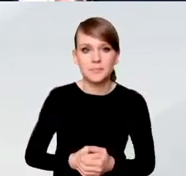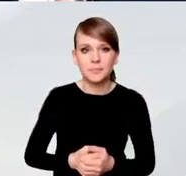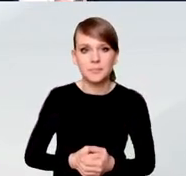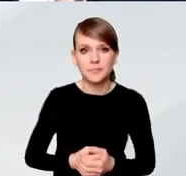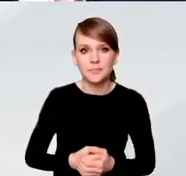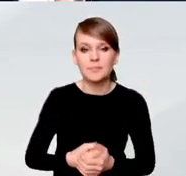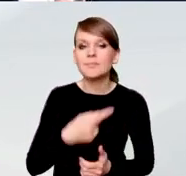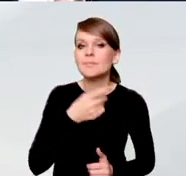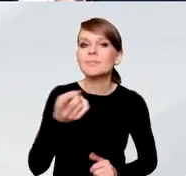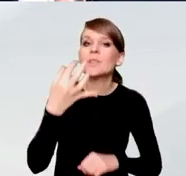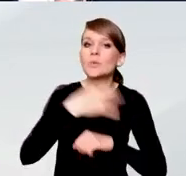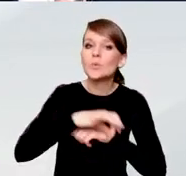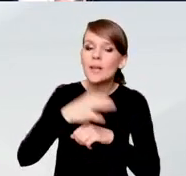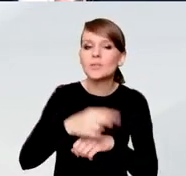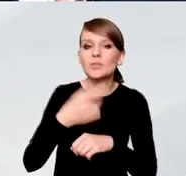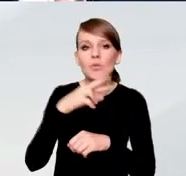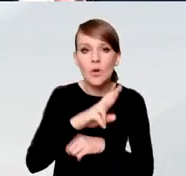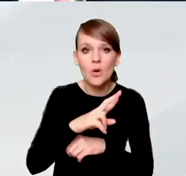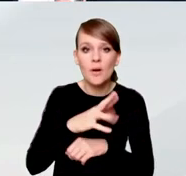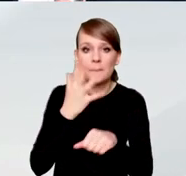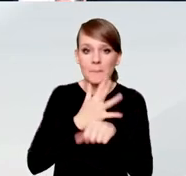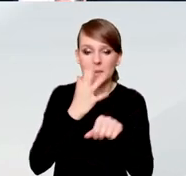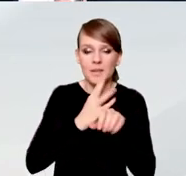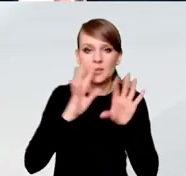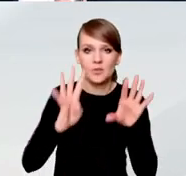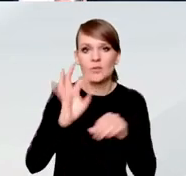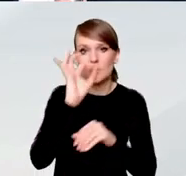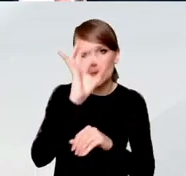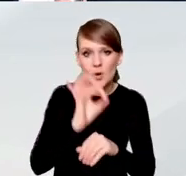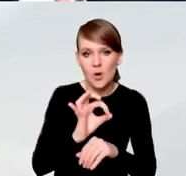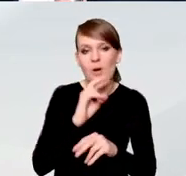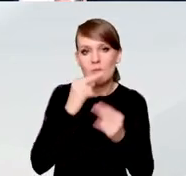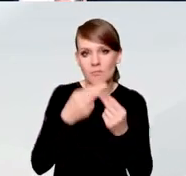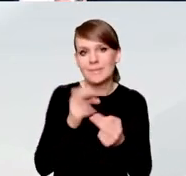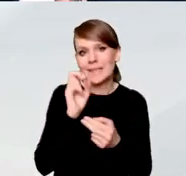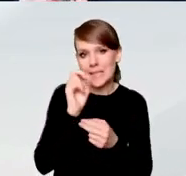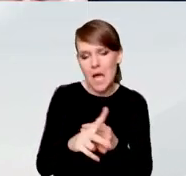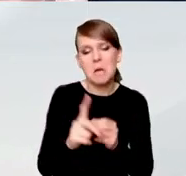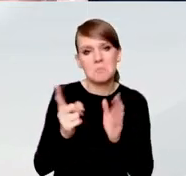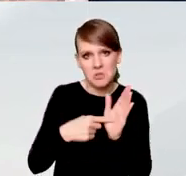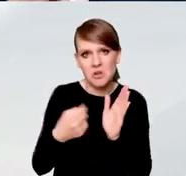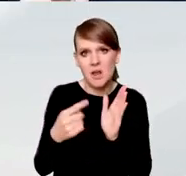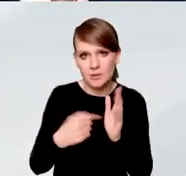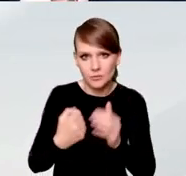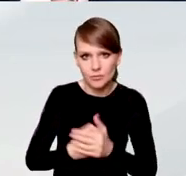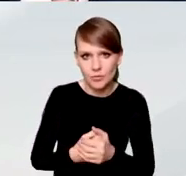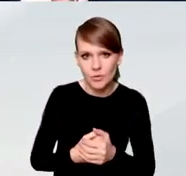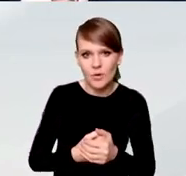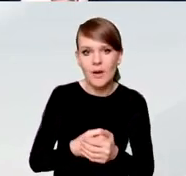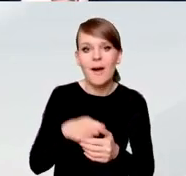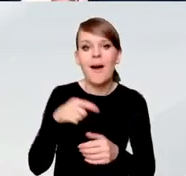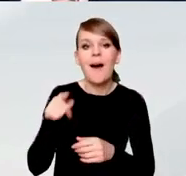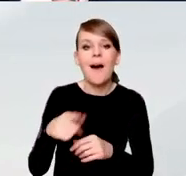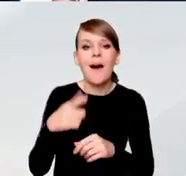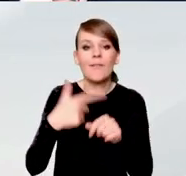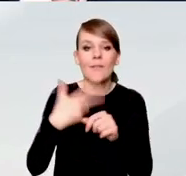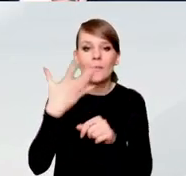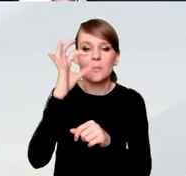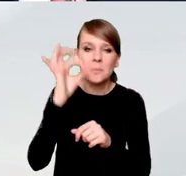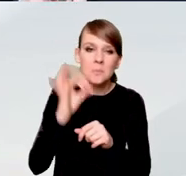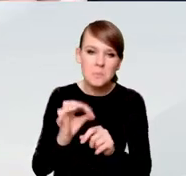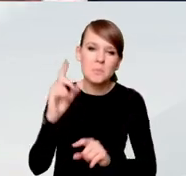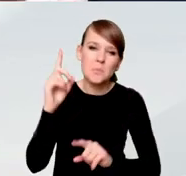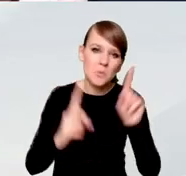studenci i doktoranci, 59% próby odpowiedziało, że tak często, tak sporadycznie, 25% próby